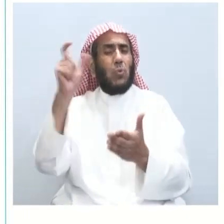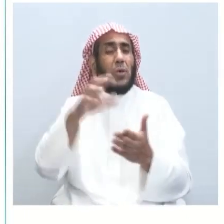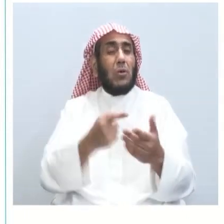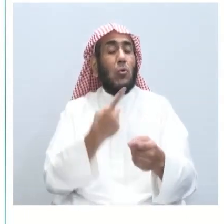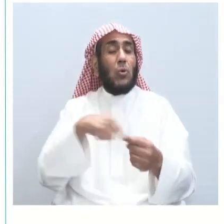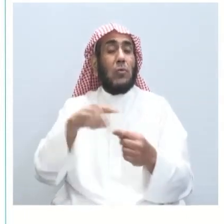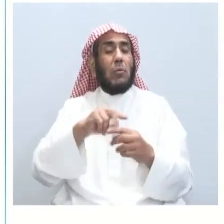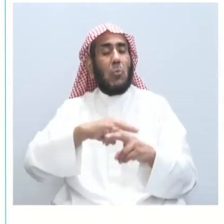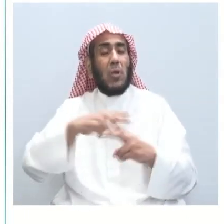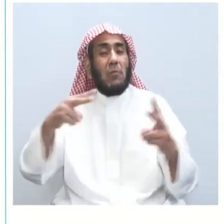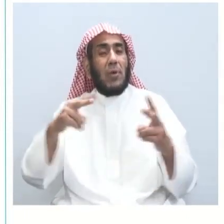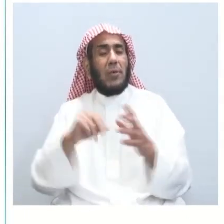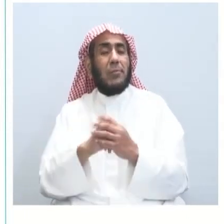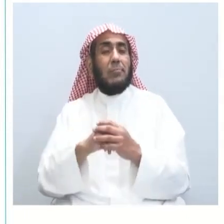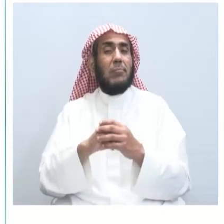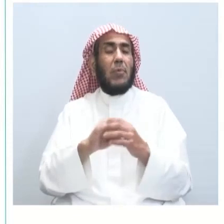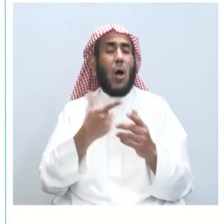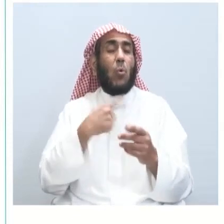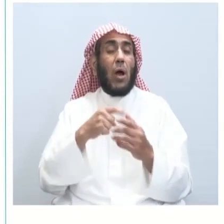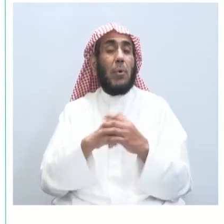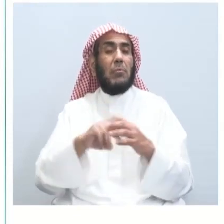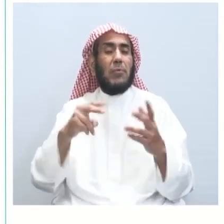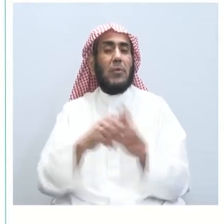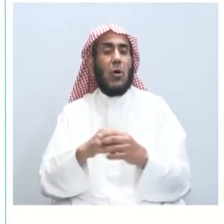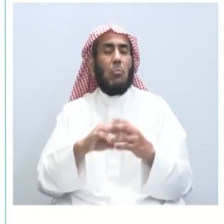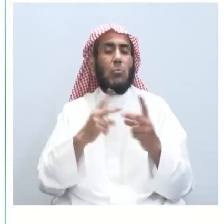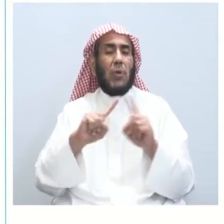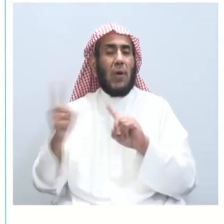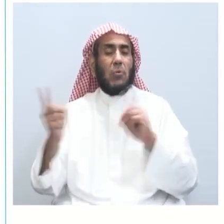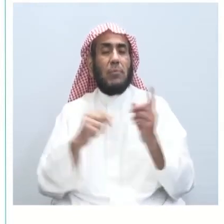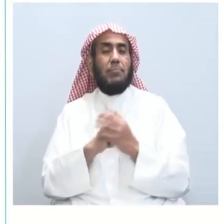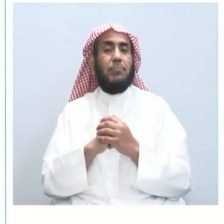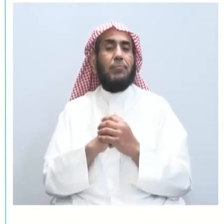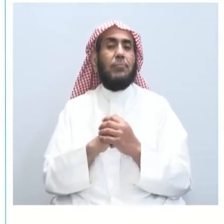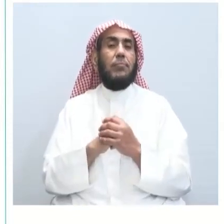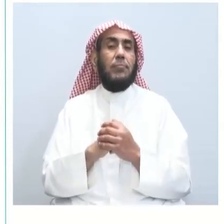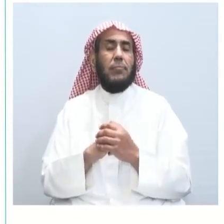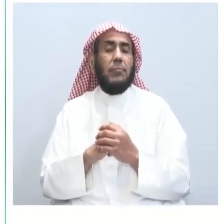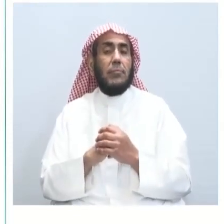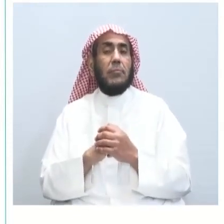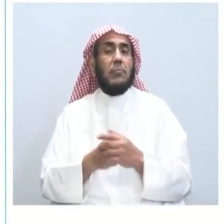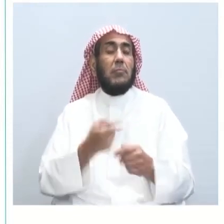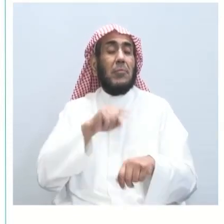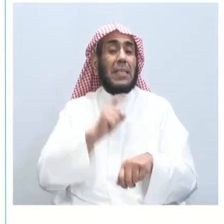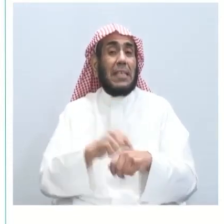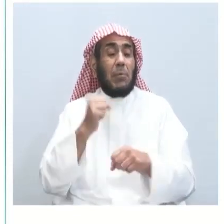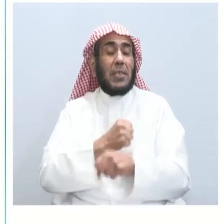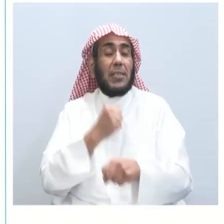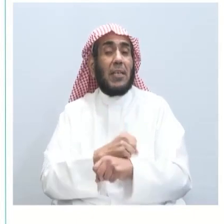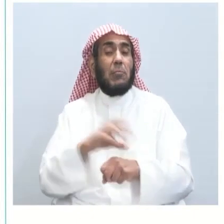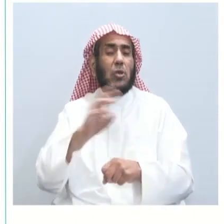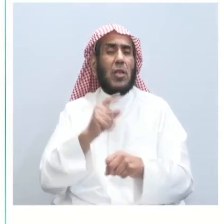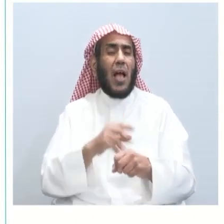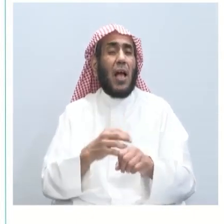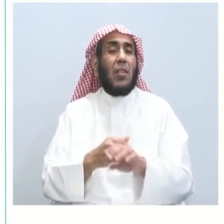احتياجات مختلفه قد يكون او الرغبات مختلفه متفاوته عندما تستخدم الشركات